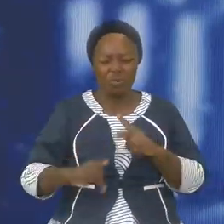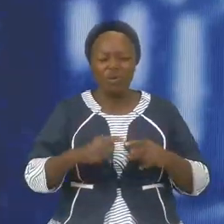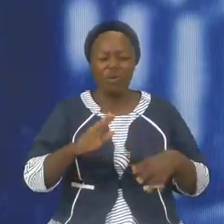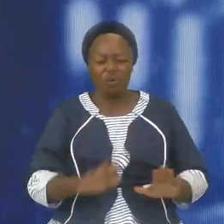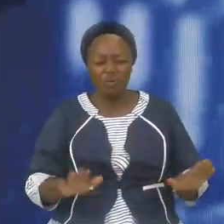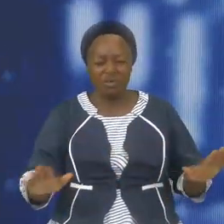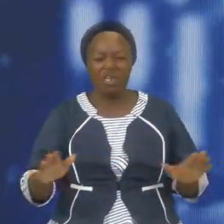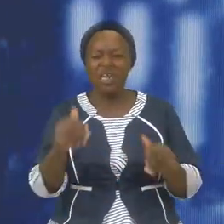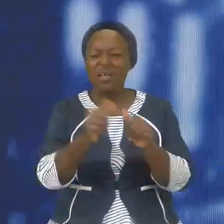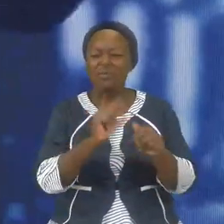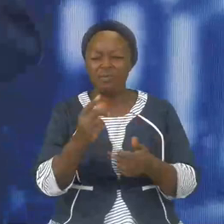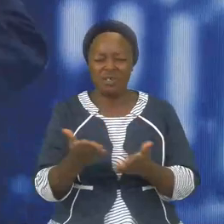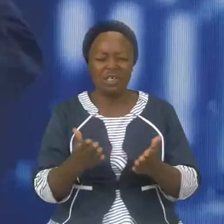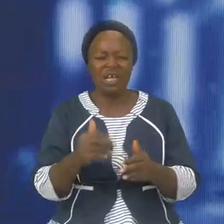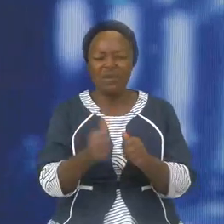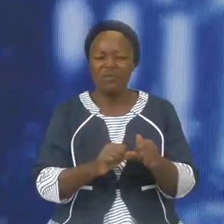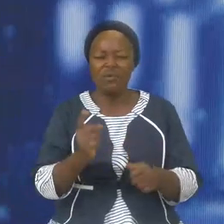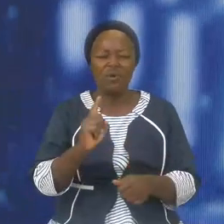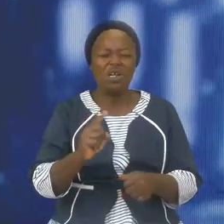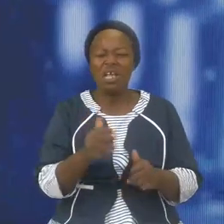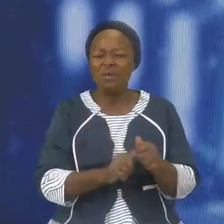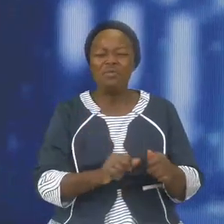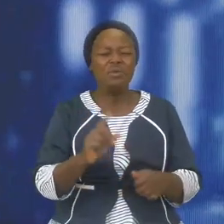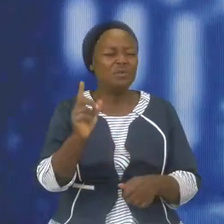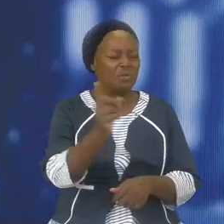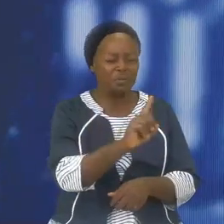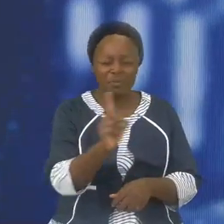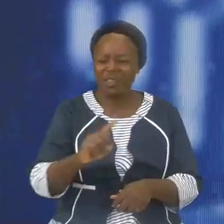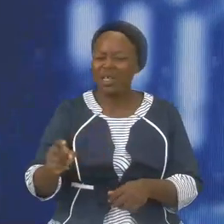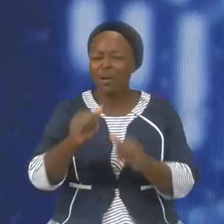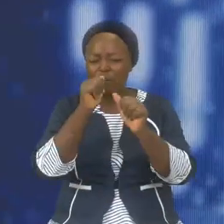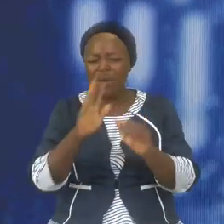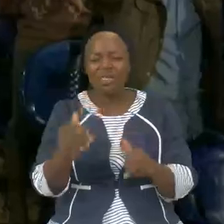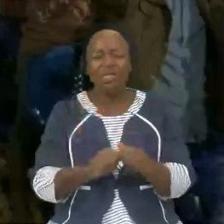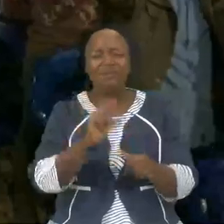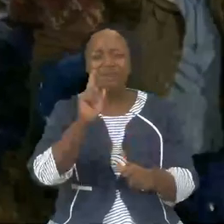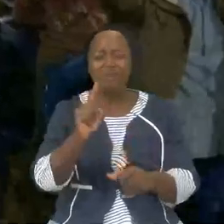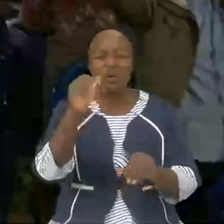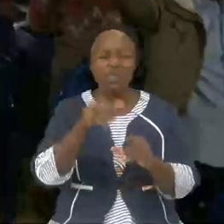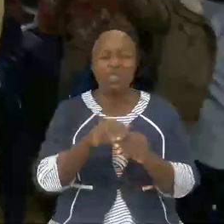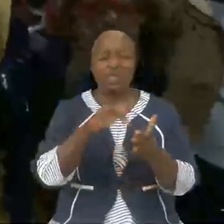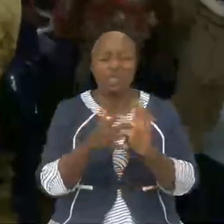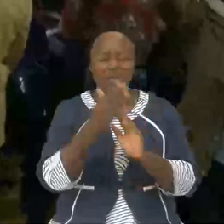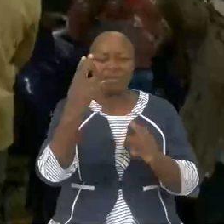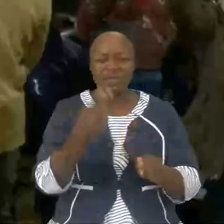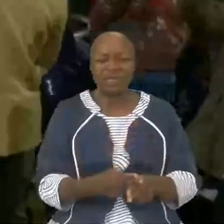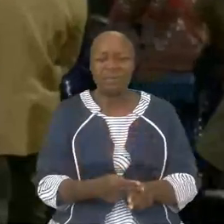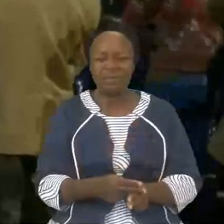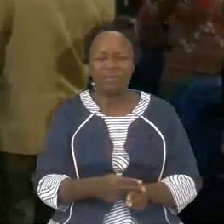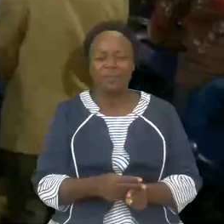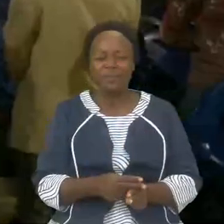jeunes, les enfants, tout le monde ici, tout le monde partout. Bénis tout le monde au nom de